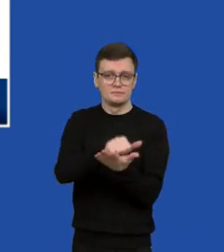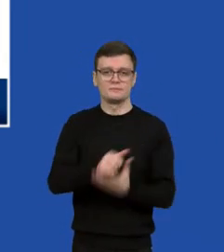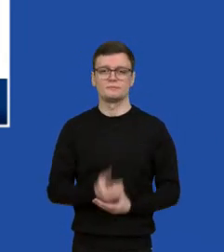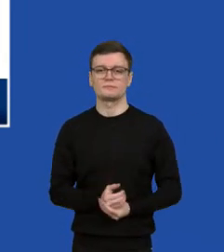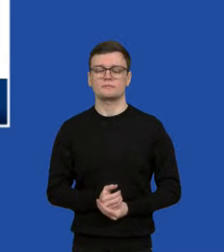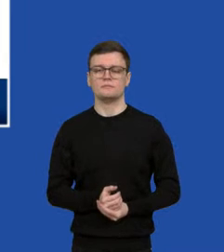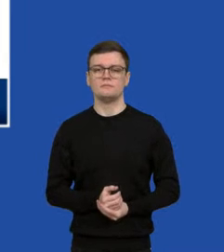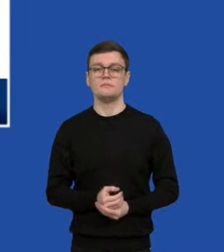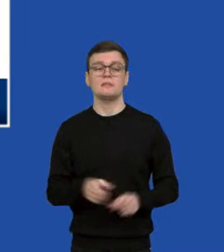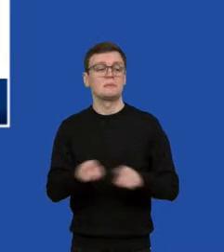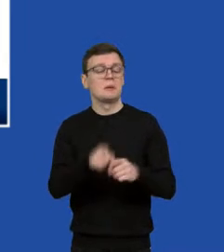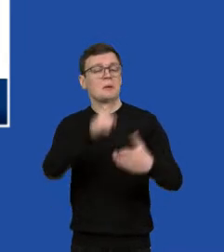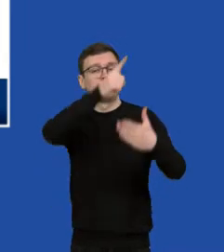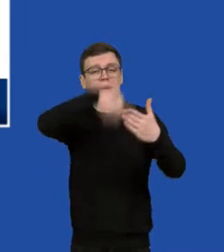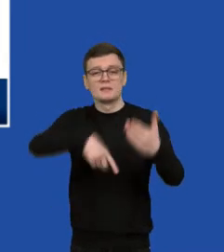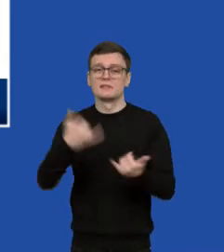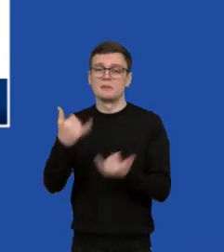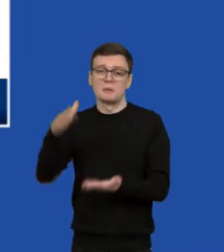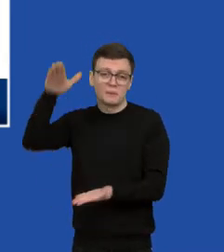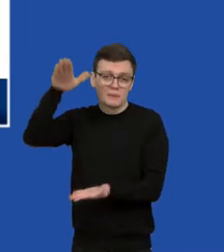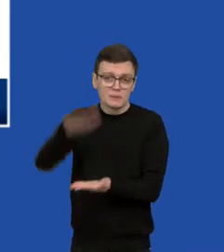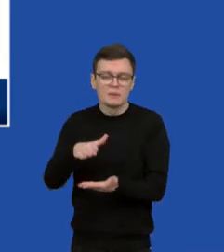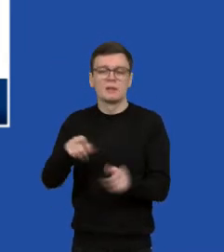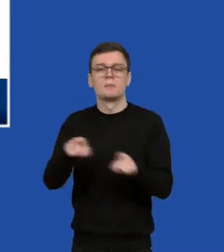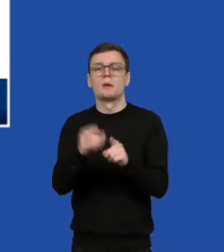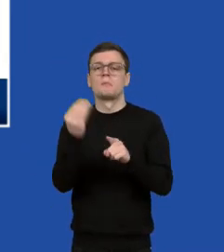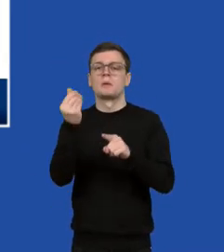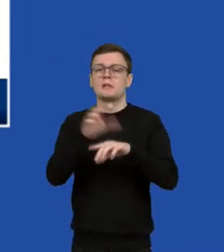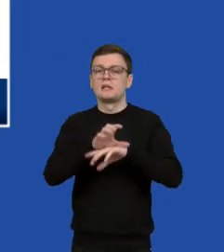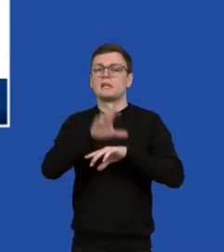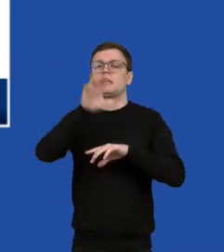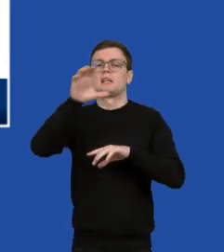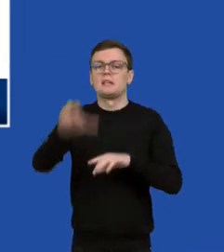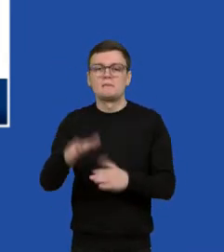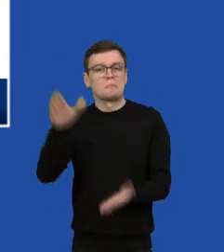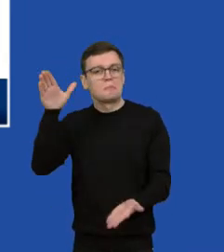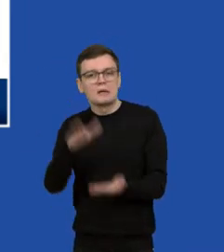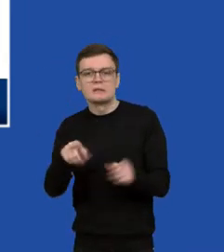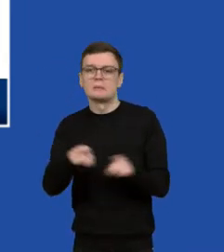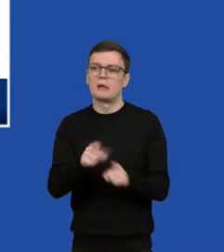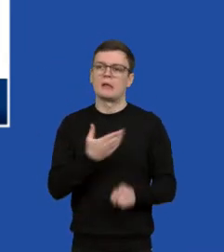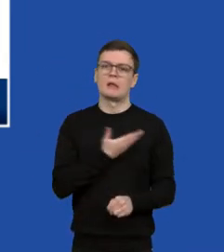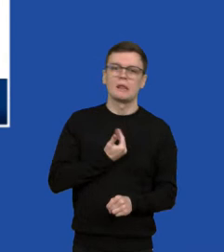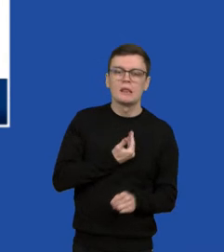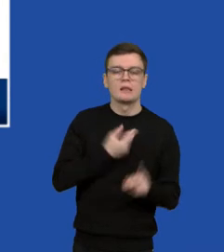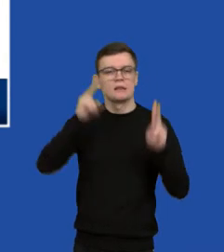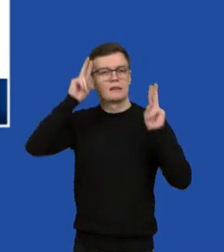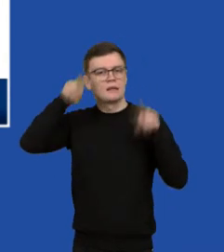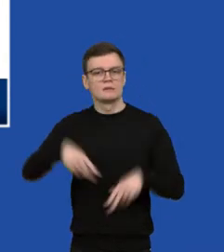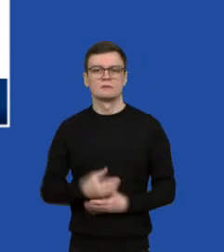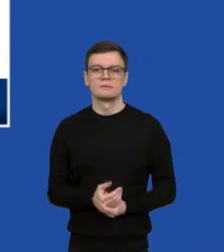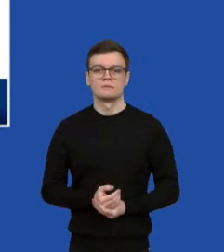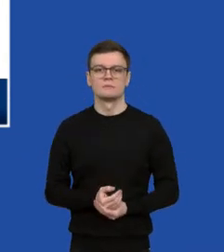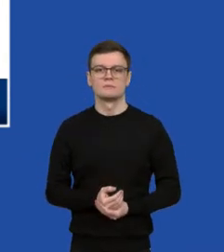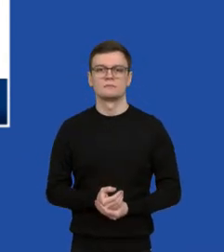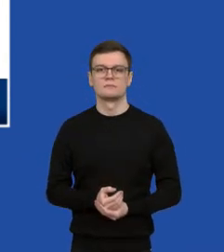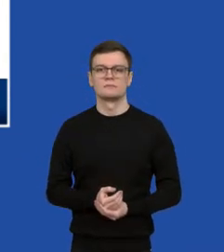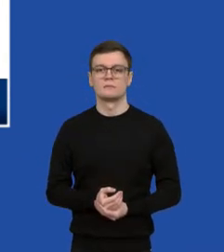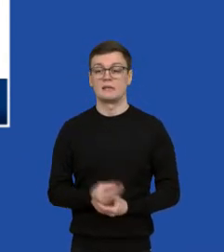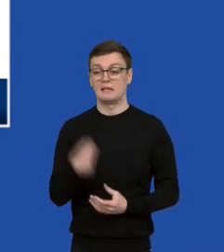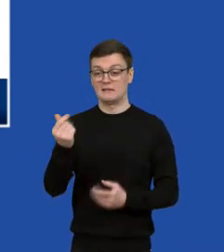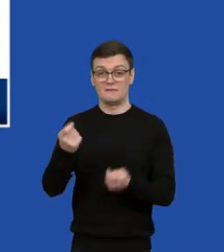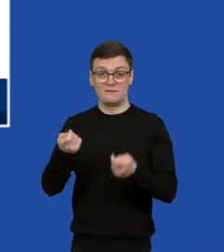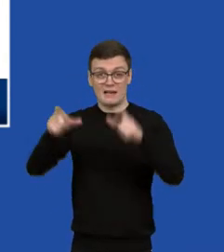dėl ko turbūt mažėja ir planuojamos investicijos, yra ypatingai didelis neapibrieštumas, išaugęs infliacinis